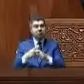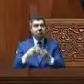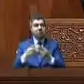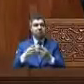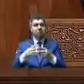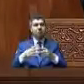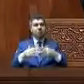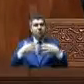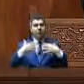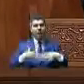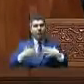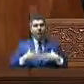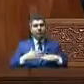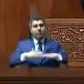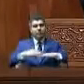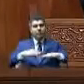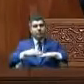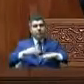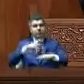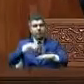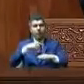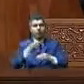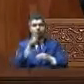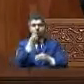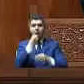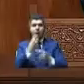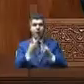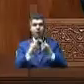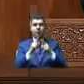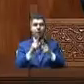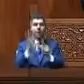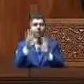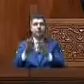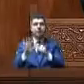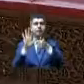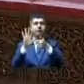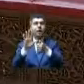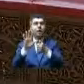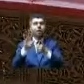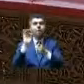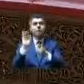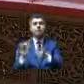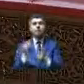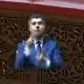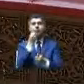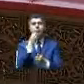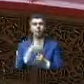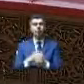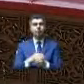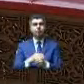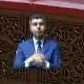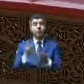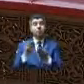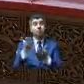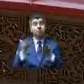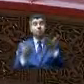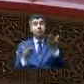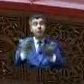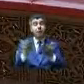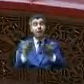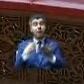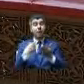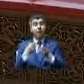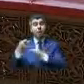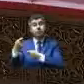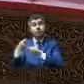النسيج متبوعة بالمواد الغذائية والمواد الأولية بحوالي 16%. وقد بدأ أداء الميزان التجاري في التحسن